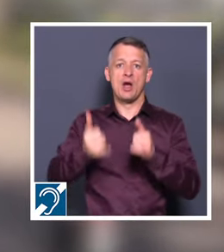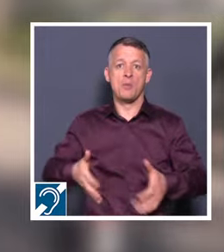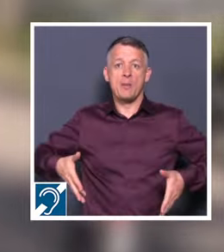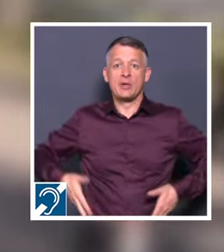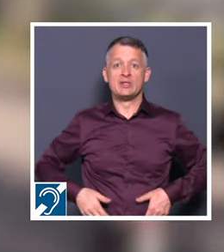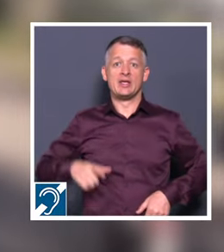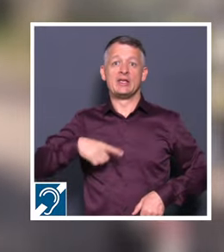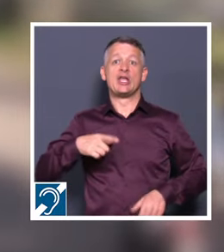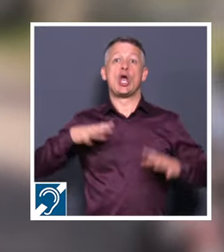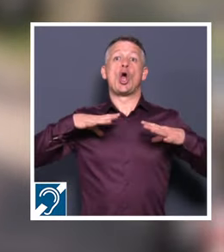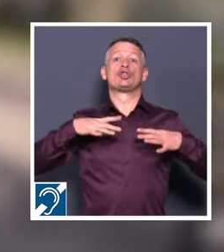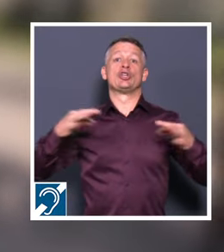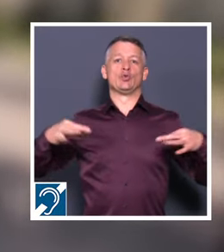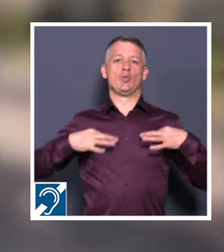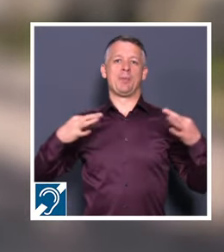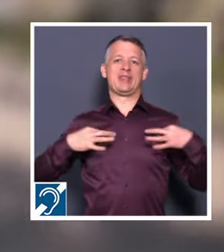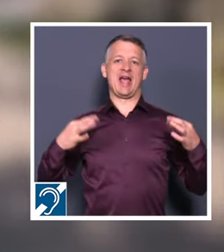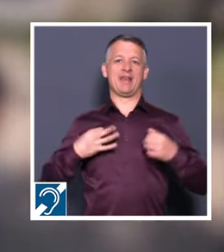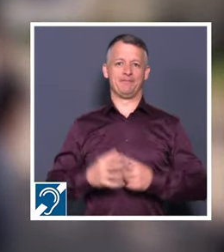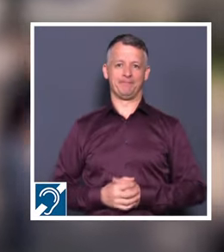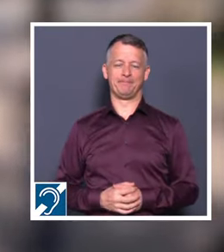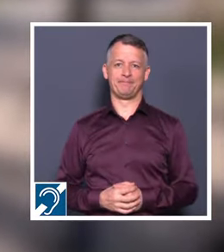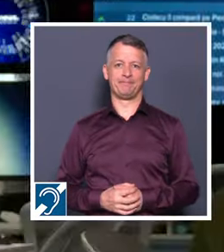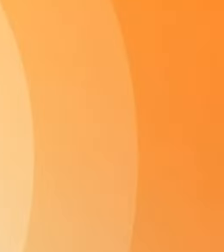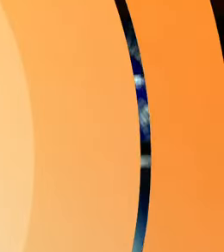află în concediu medical.